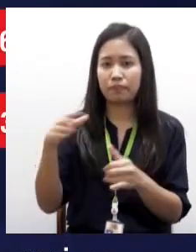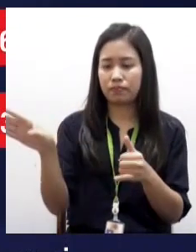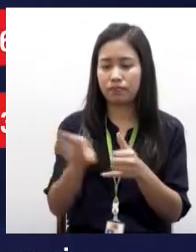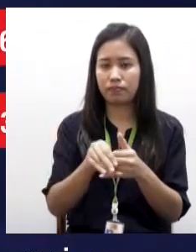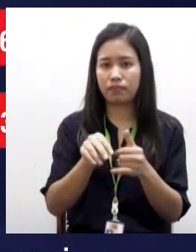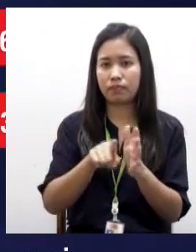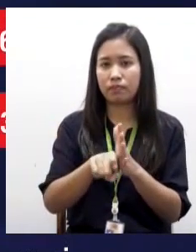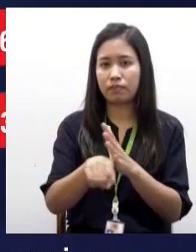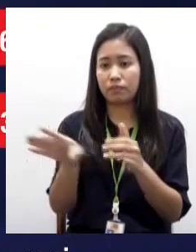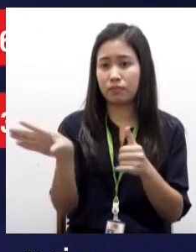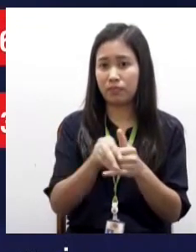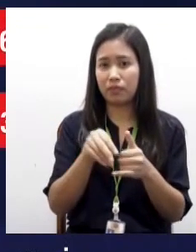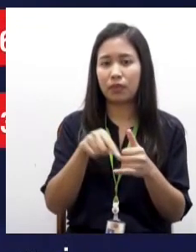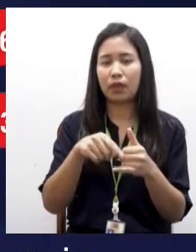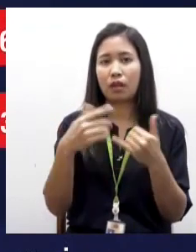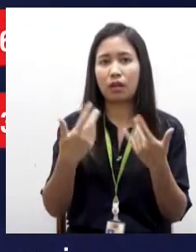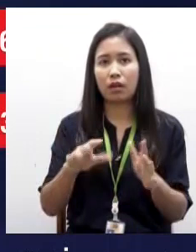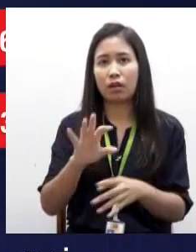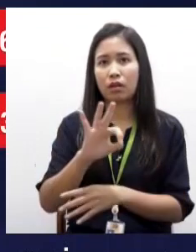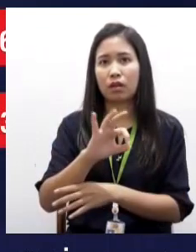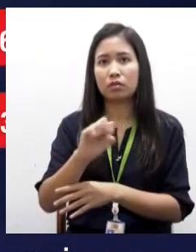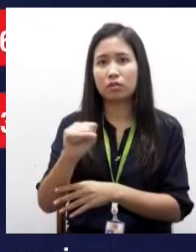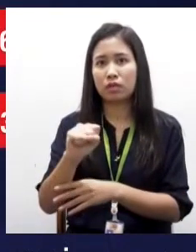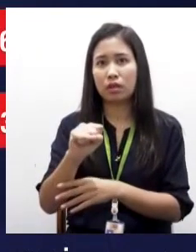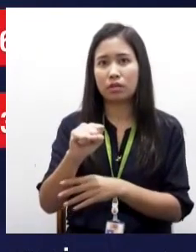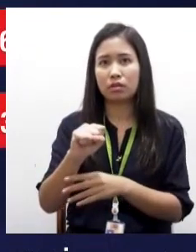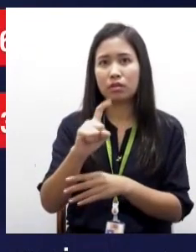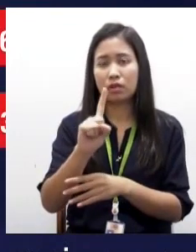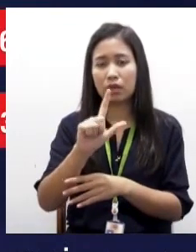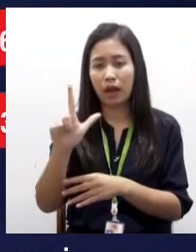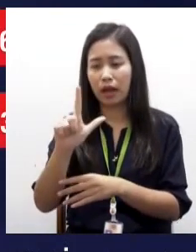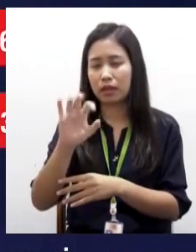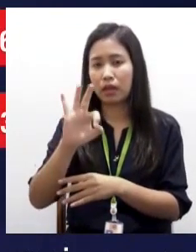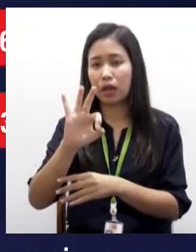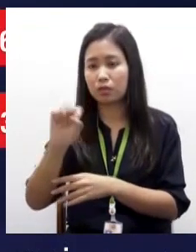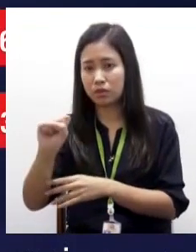1900000 26000277คนนะครับมีผู้เสียชีวิตถึงเดือน